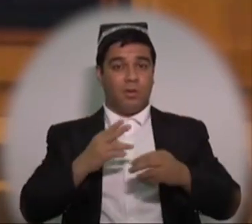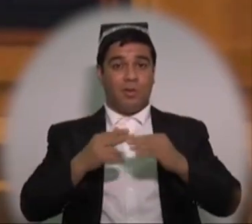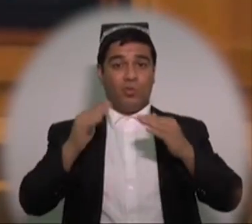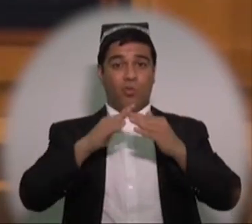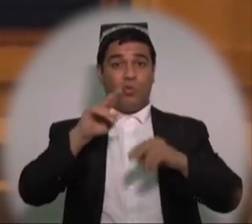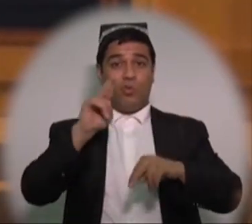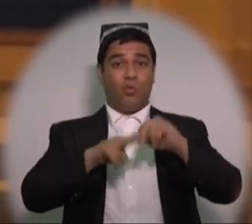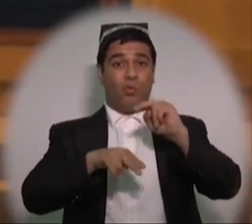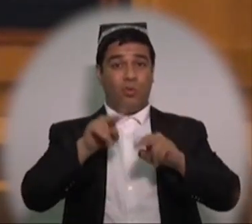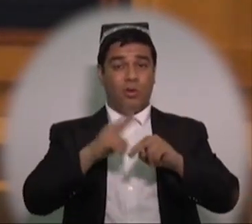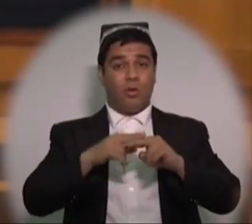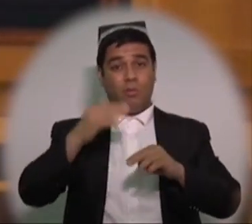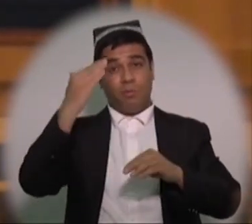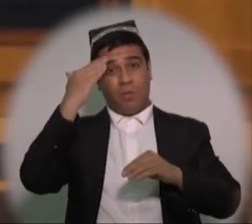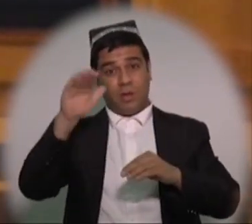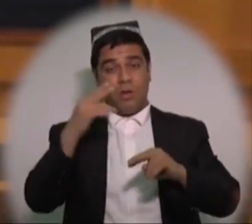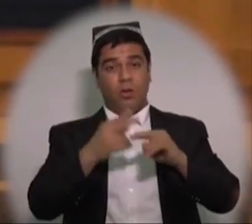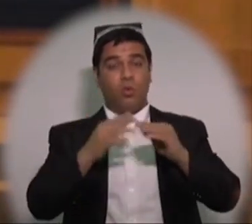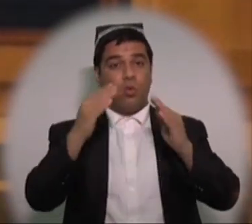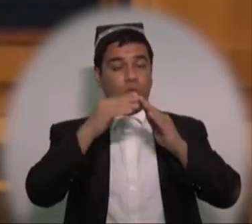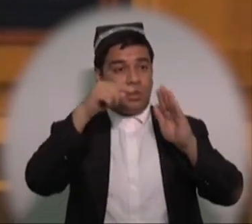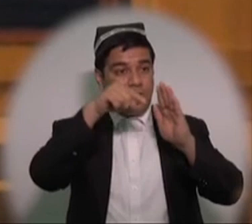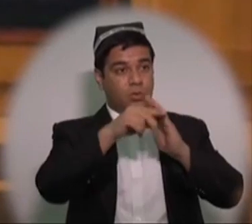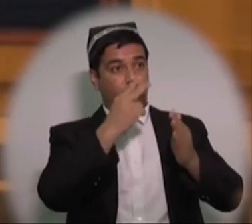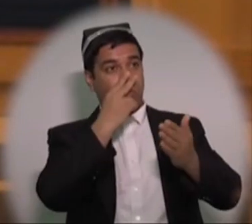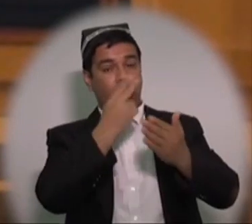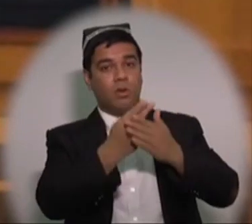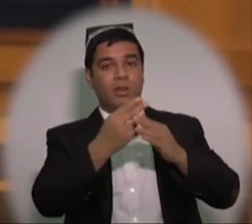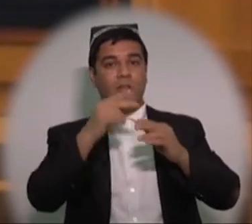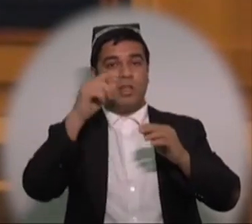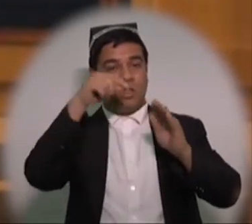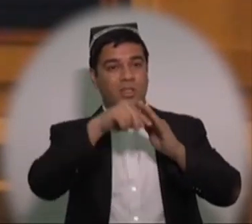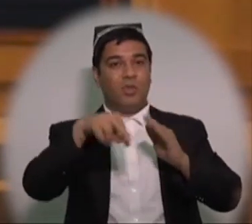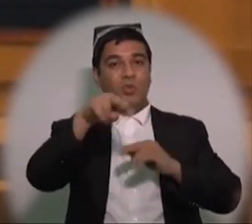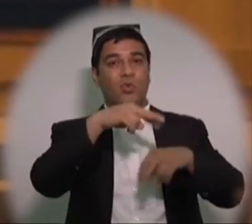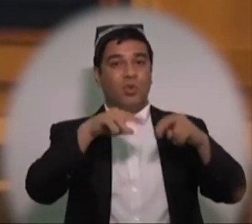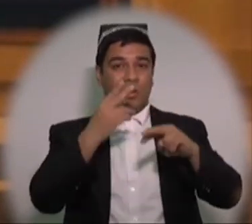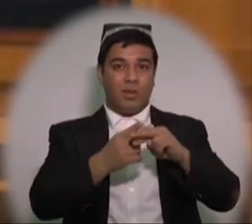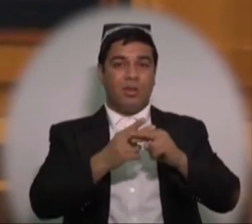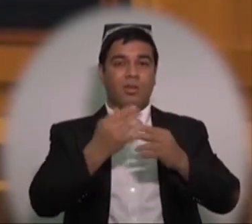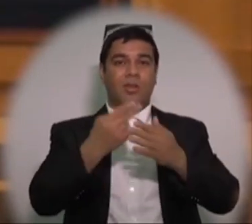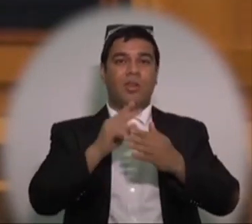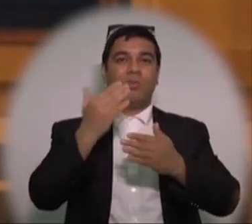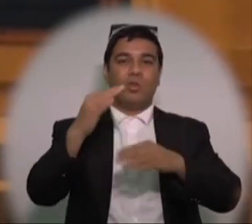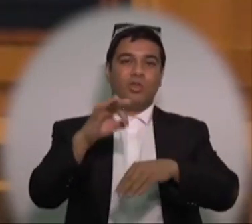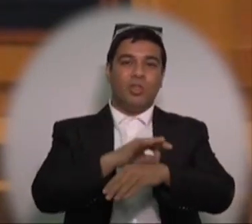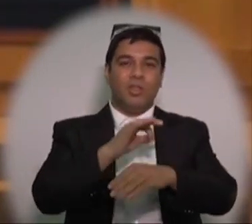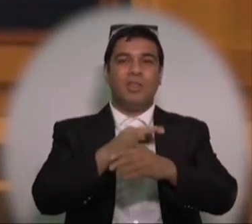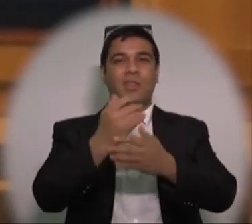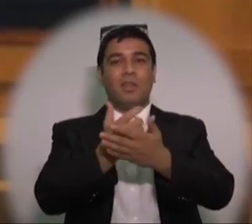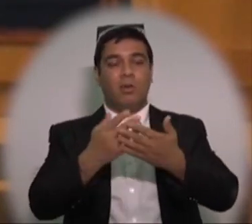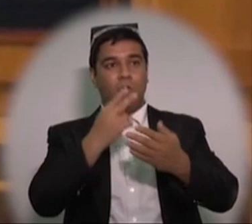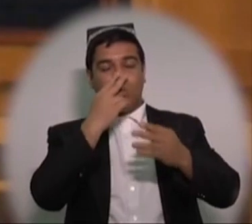Uyni qurayotganda o'sha begonalarning ko'zi uyni ichiga tushadigan, ichida yuradigan, havlu haramni a'zolarini